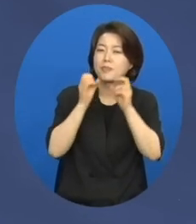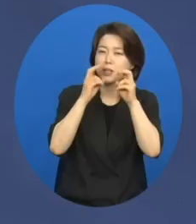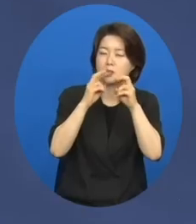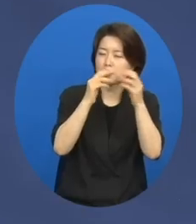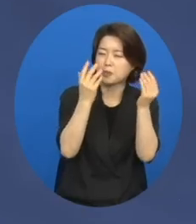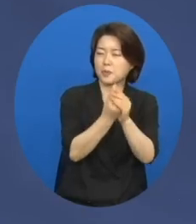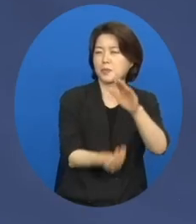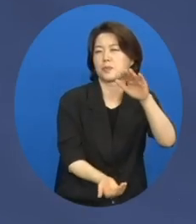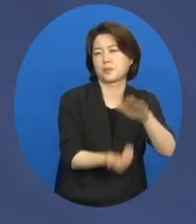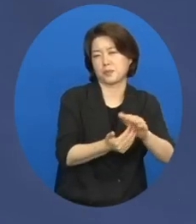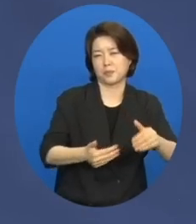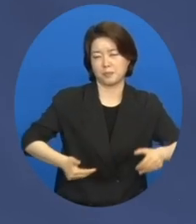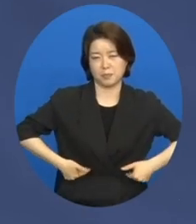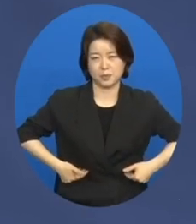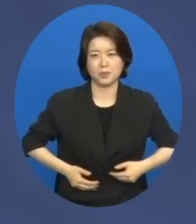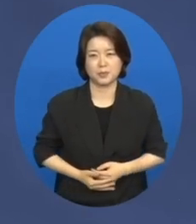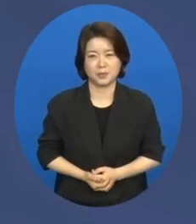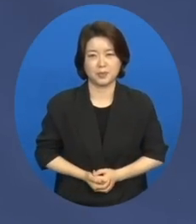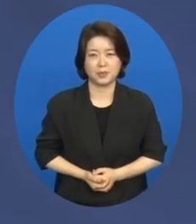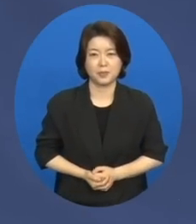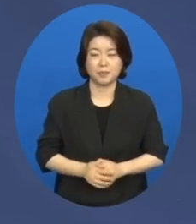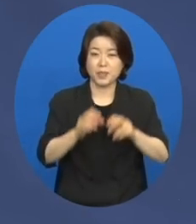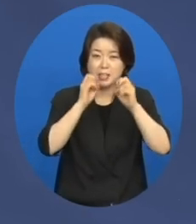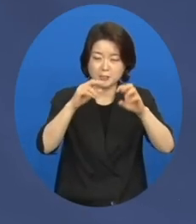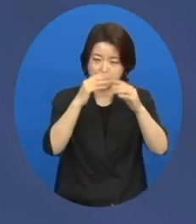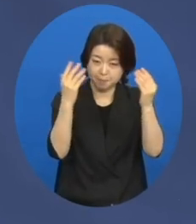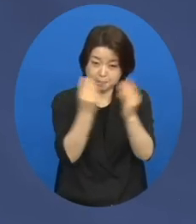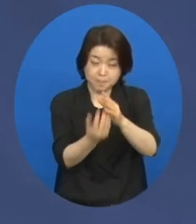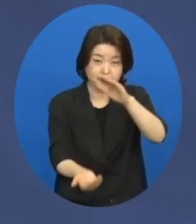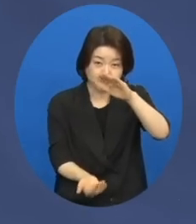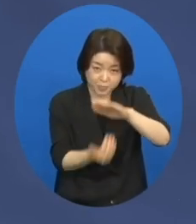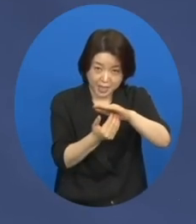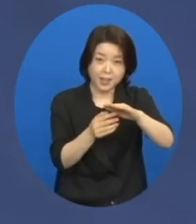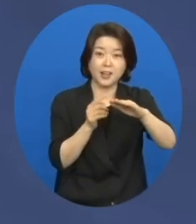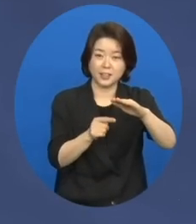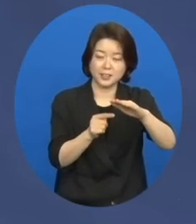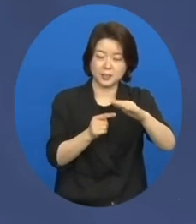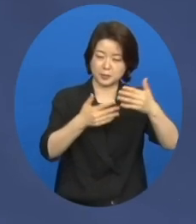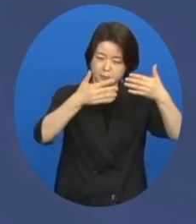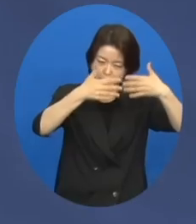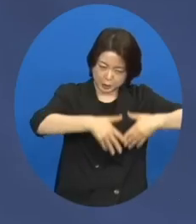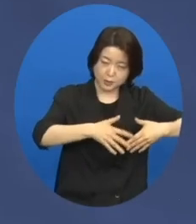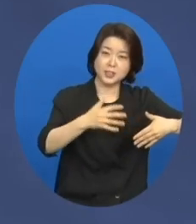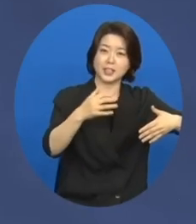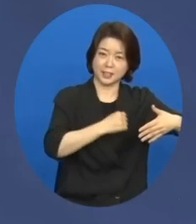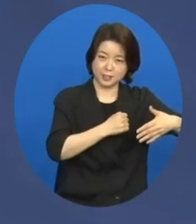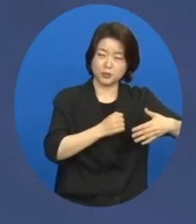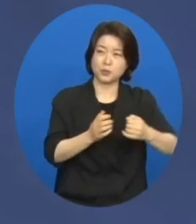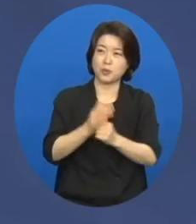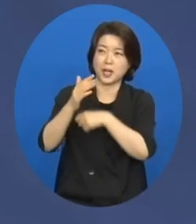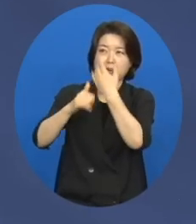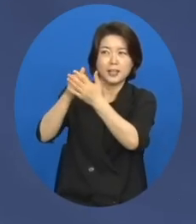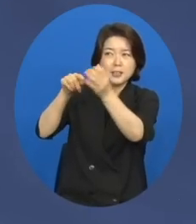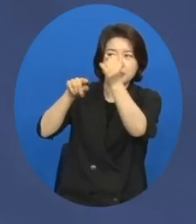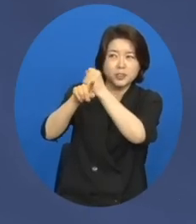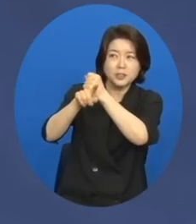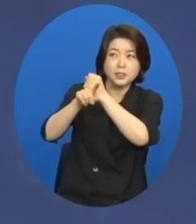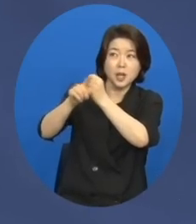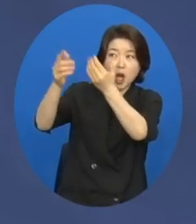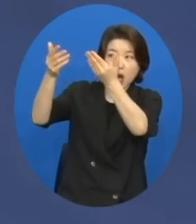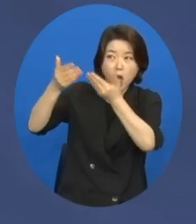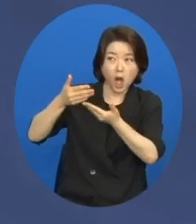완성이 돼야 된다는 거예요. 그래서 선교 완성이라는 전제를, 하나님의 뜻을 딱